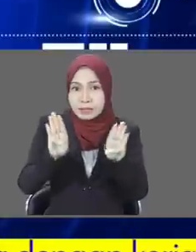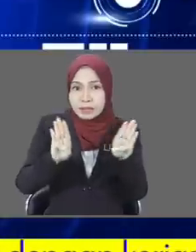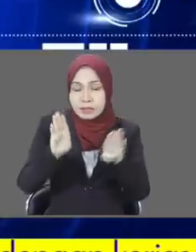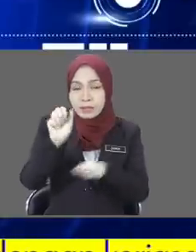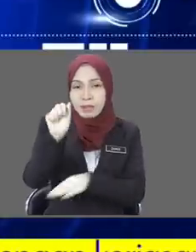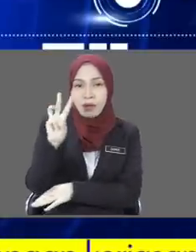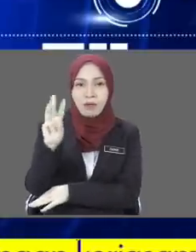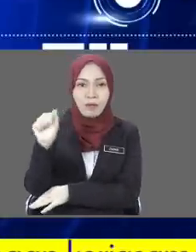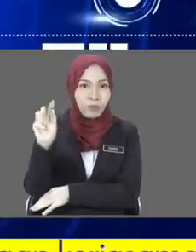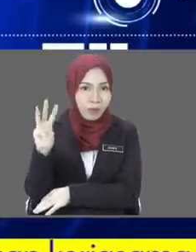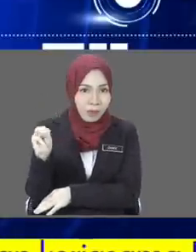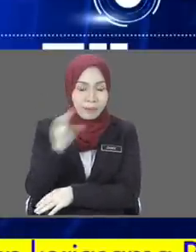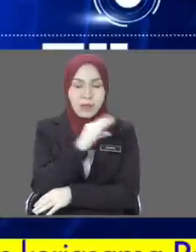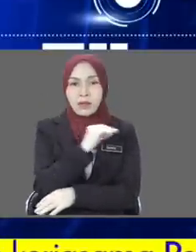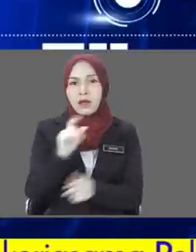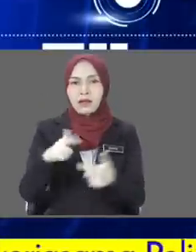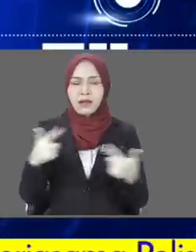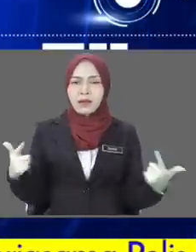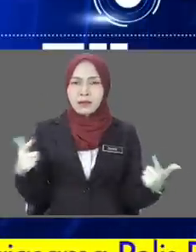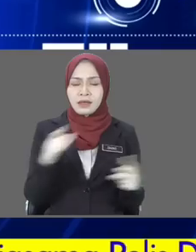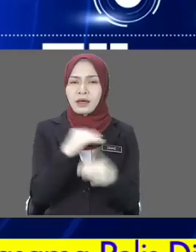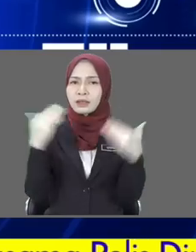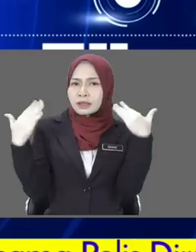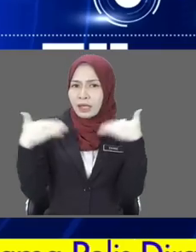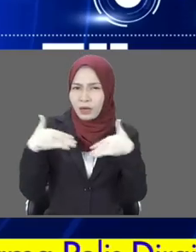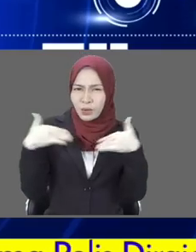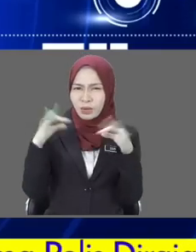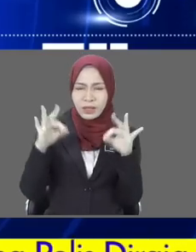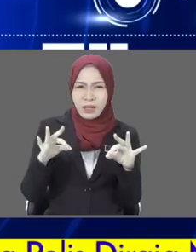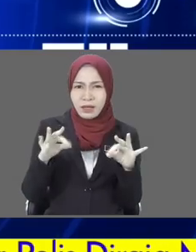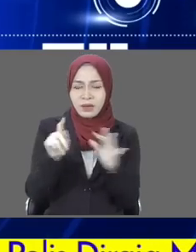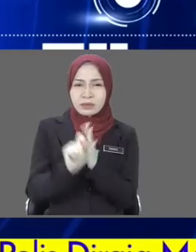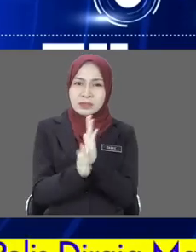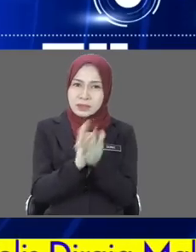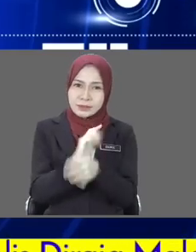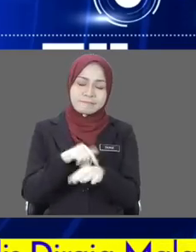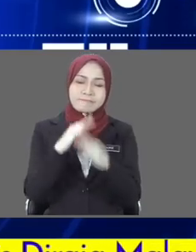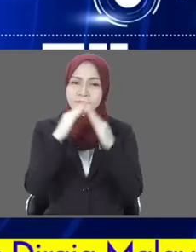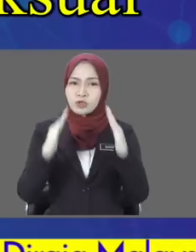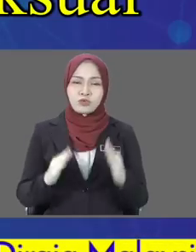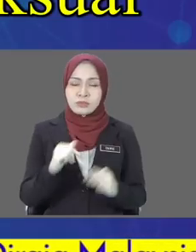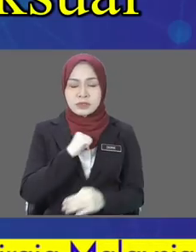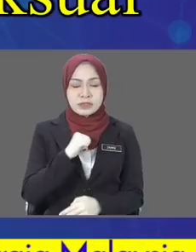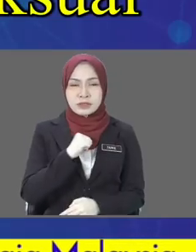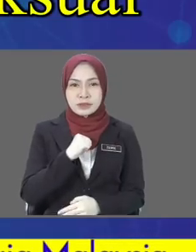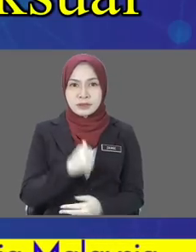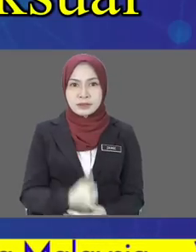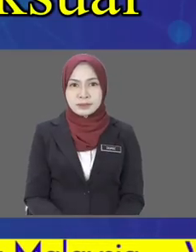ditakuti adalah gangguan seksual berlaku di Rumah Kita Sendiri